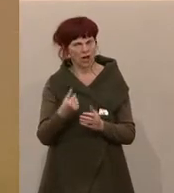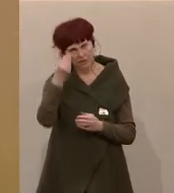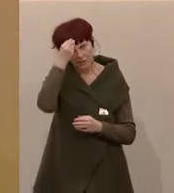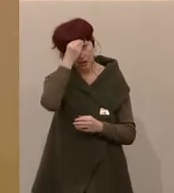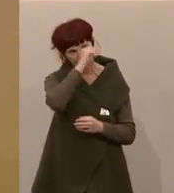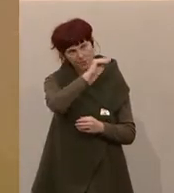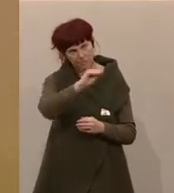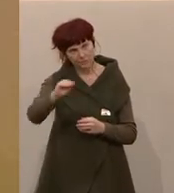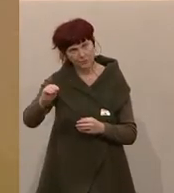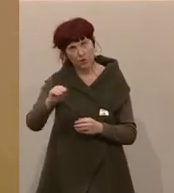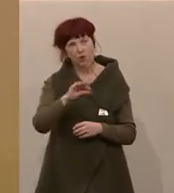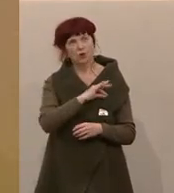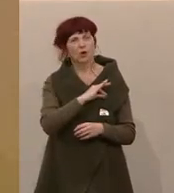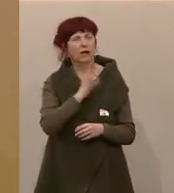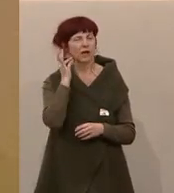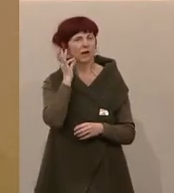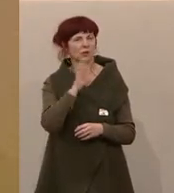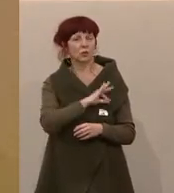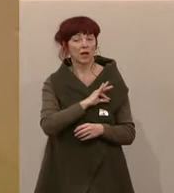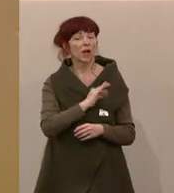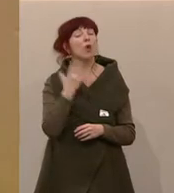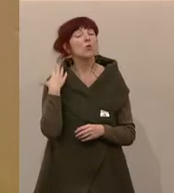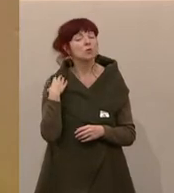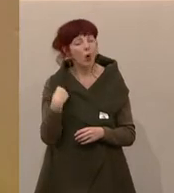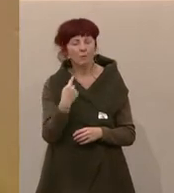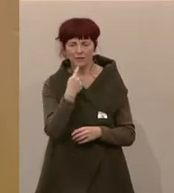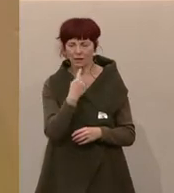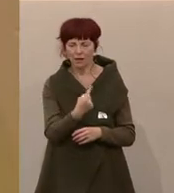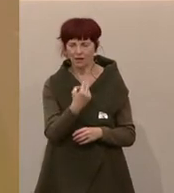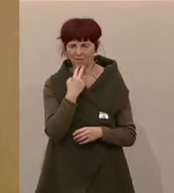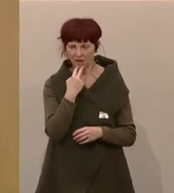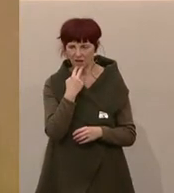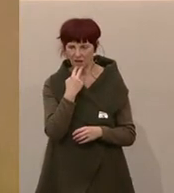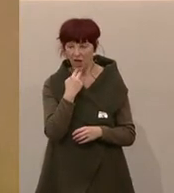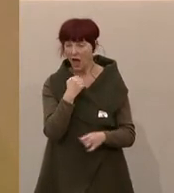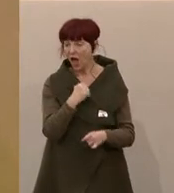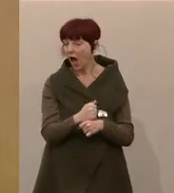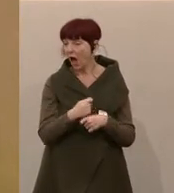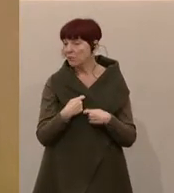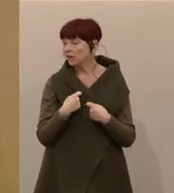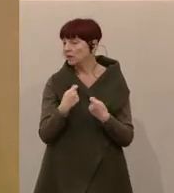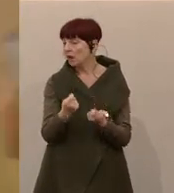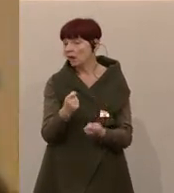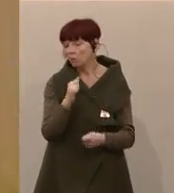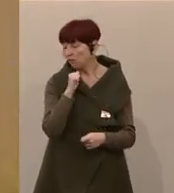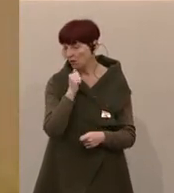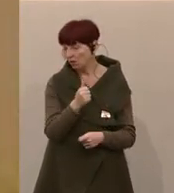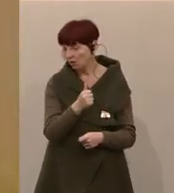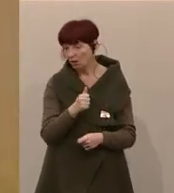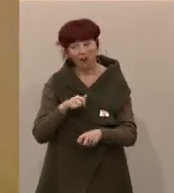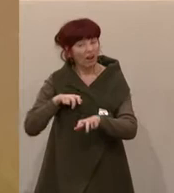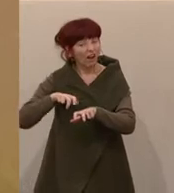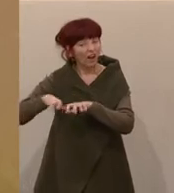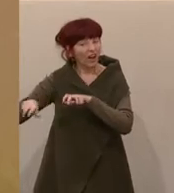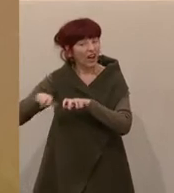Lass mir zum Abschluss noch eines sagen. Kolleginnen und Kollegen, Gott, haben wir es nur einmal festgehalten haben. Es waren nicht die Arbeitgeber und es waren nicht die Regierungen